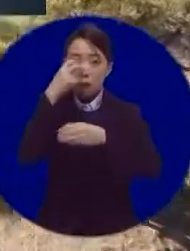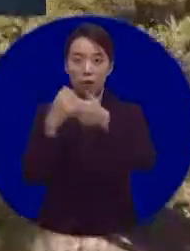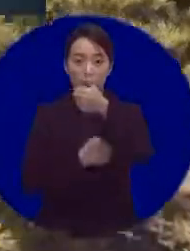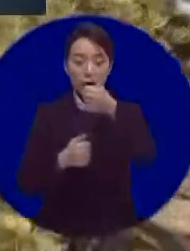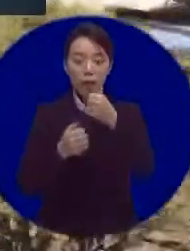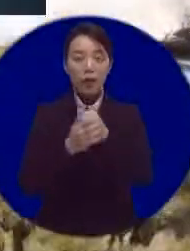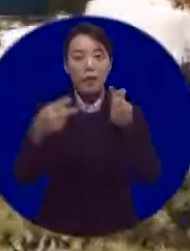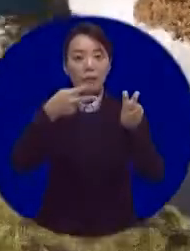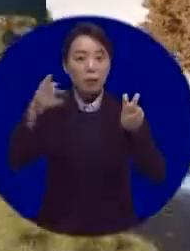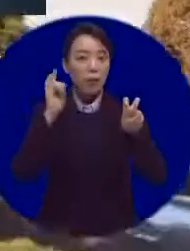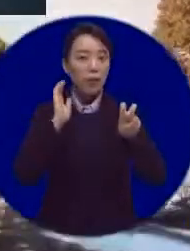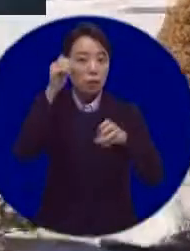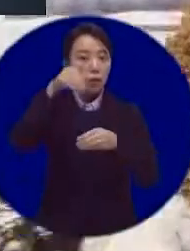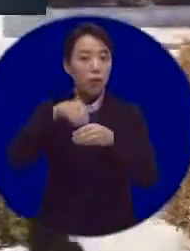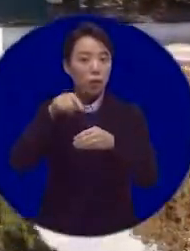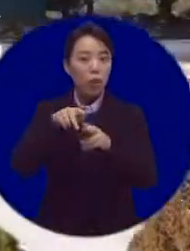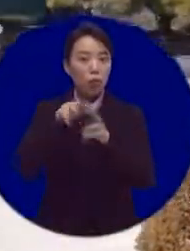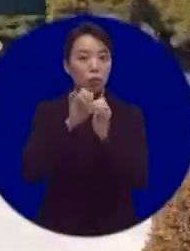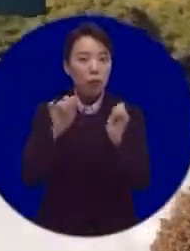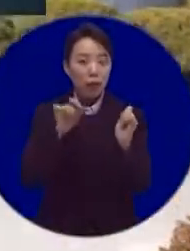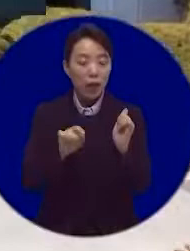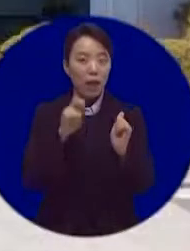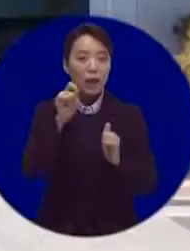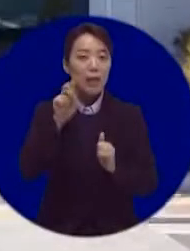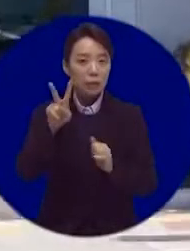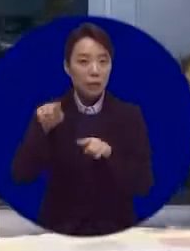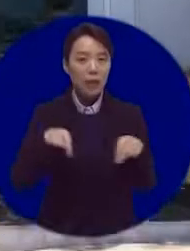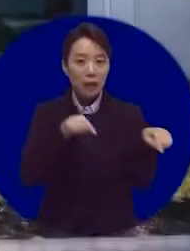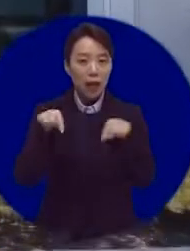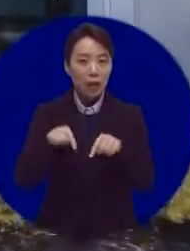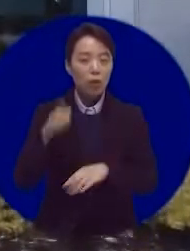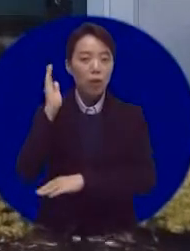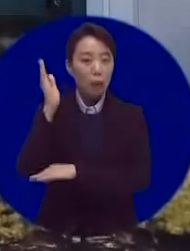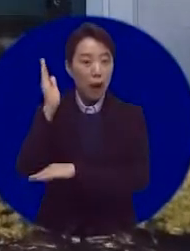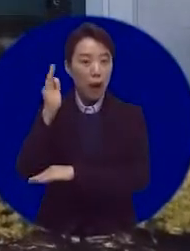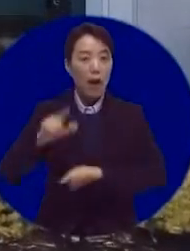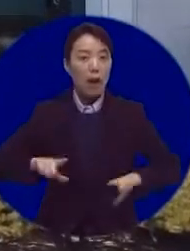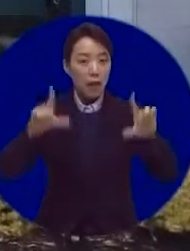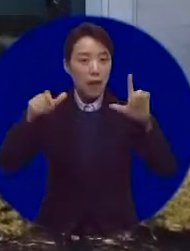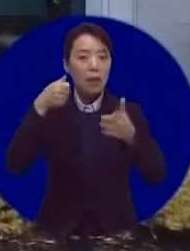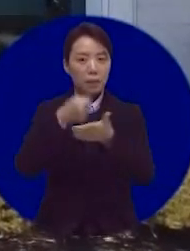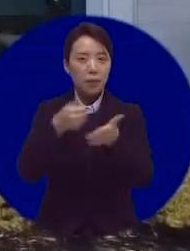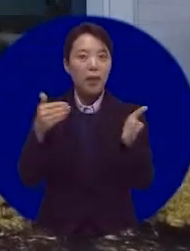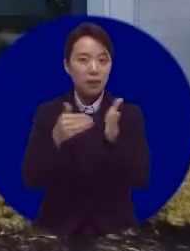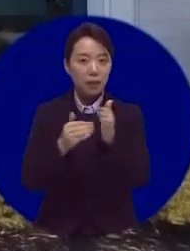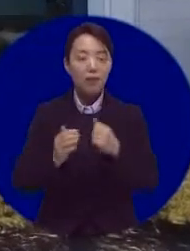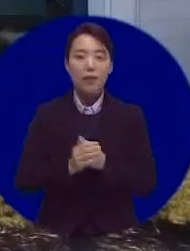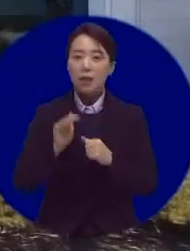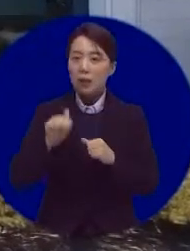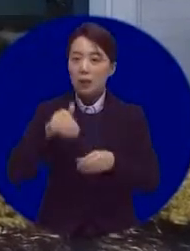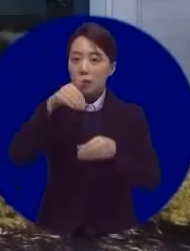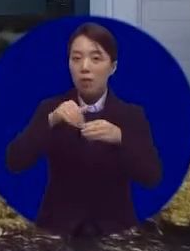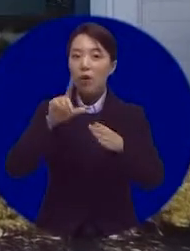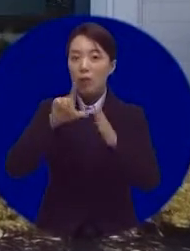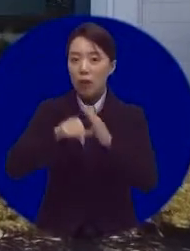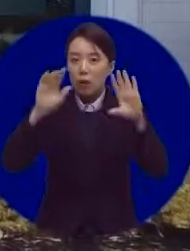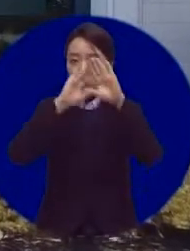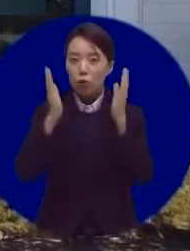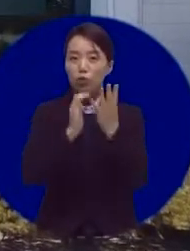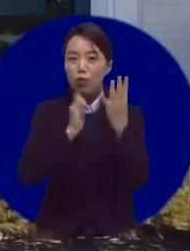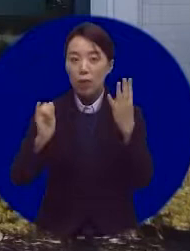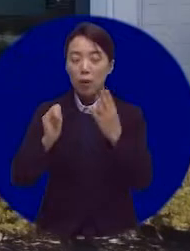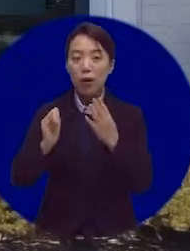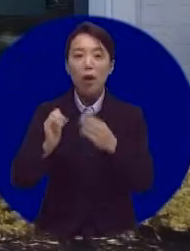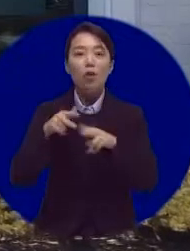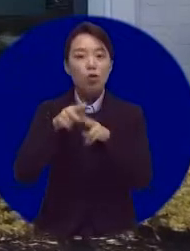중앙선거관리위원회가 제20대 대통령 선거 후보자의 TV, 라디오 방송 연설 일정을 확정했습니다. 이번 선거에서는 모두 4명의